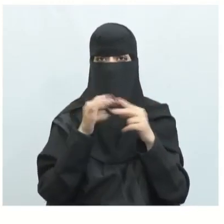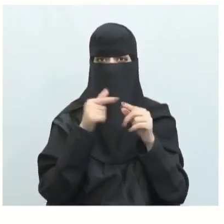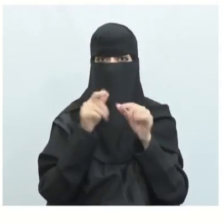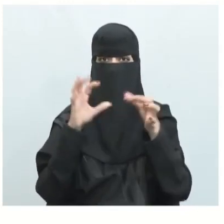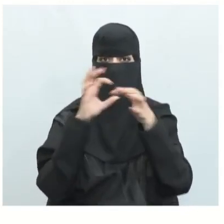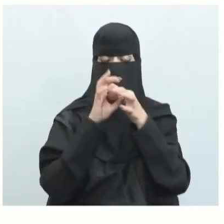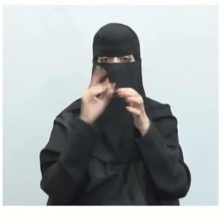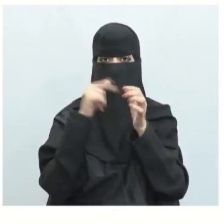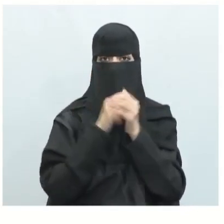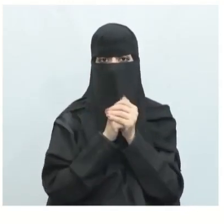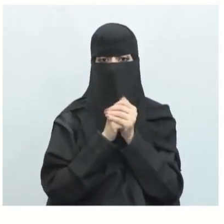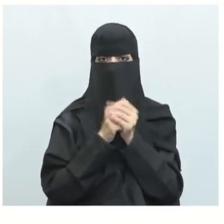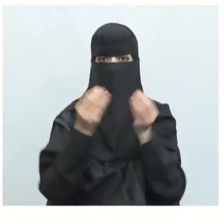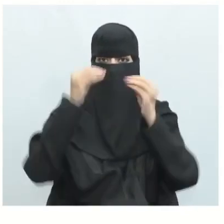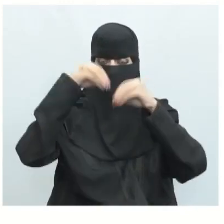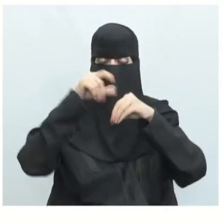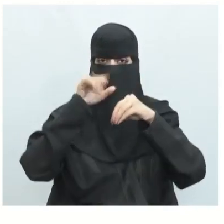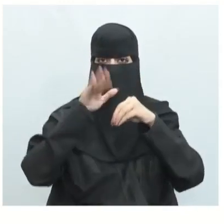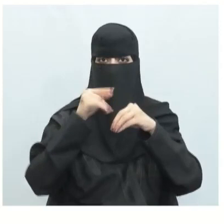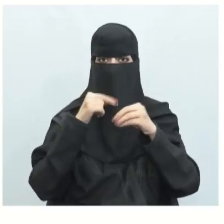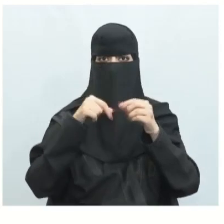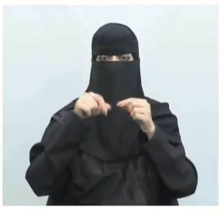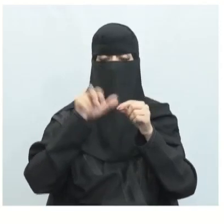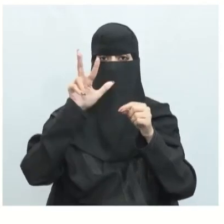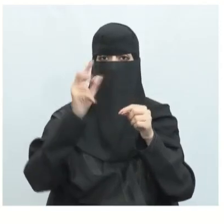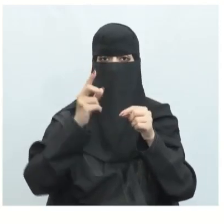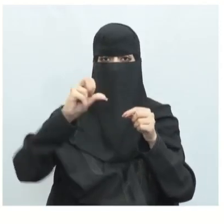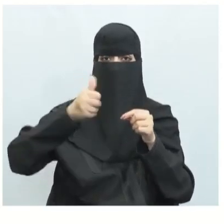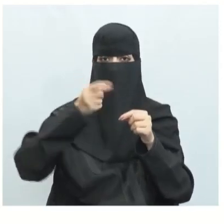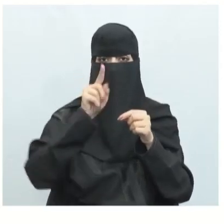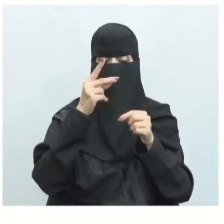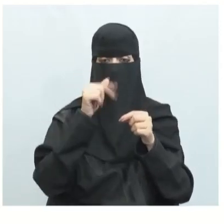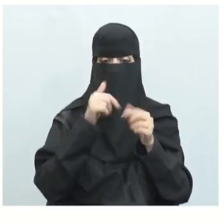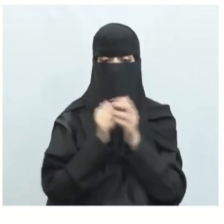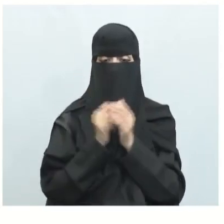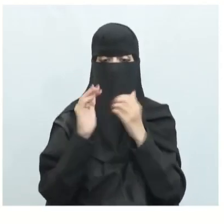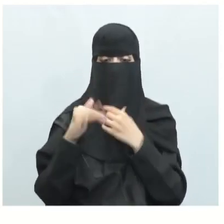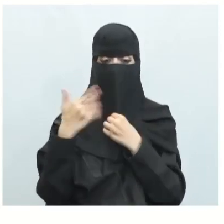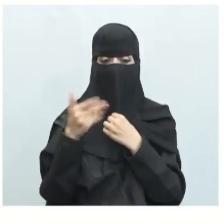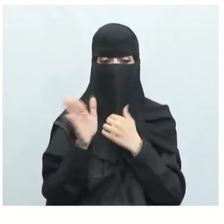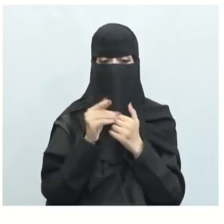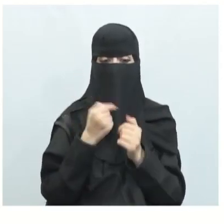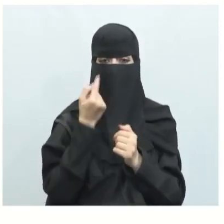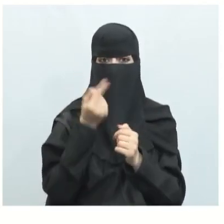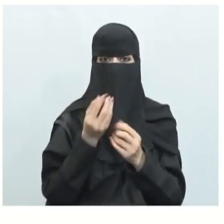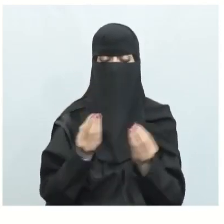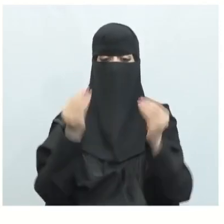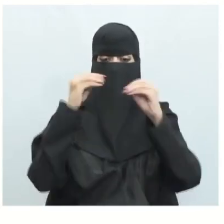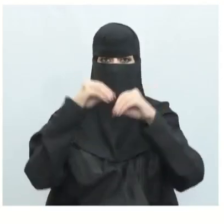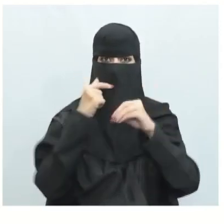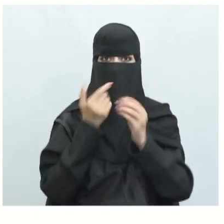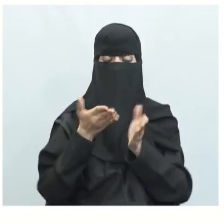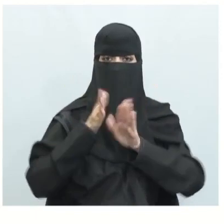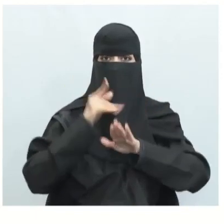لا نتحدث عن المحتويات الروابط بينهم بعد ذلك طلب اضافه